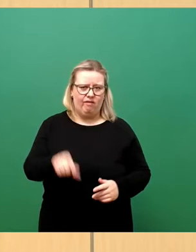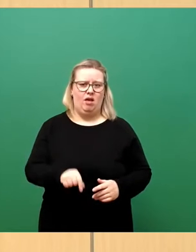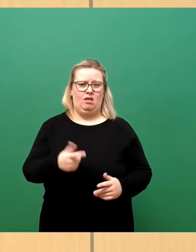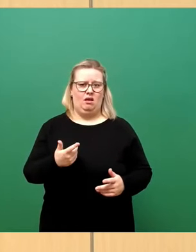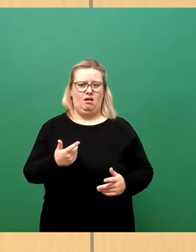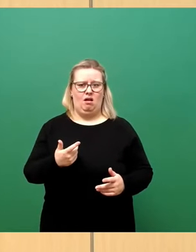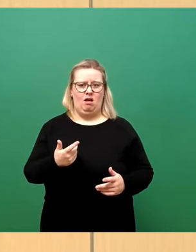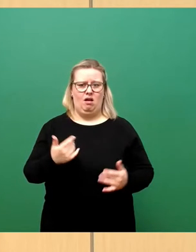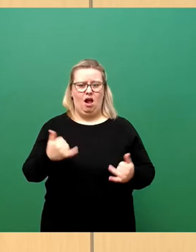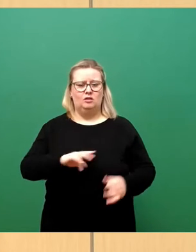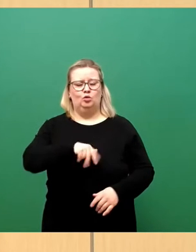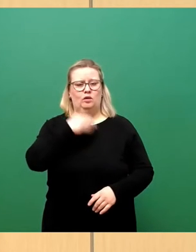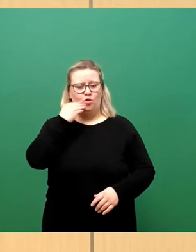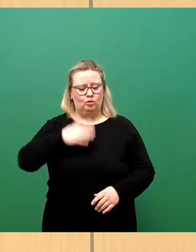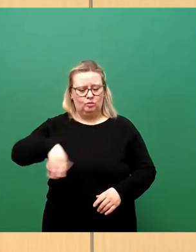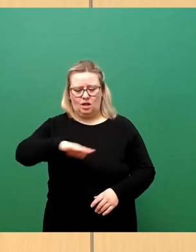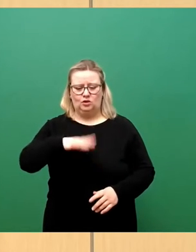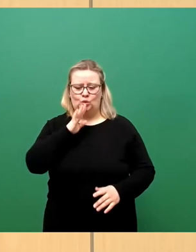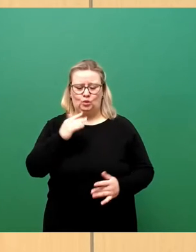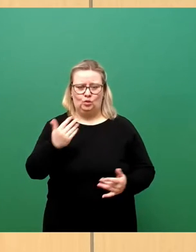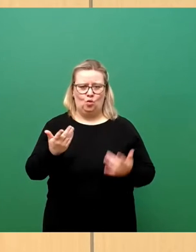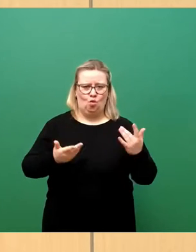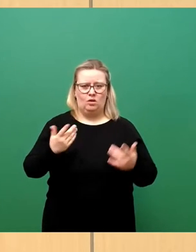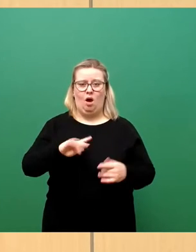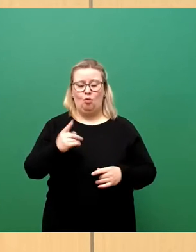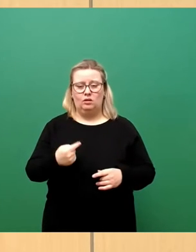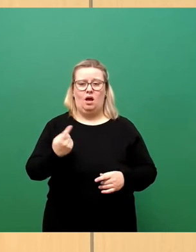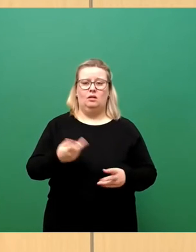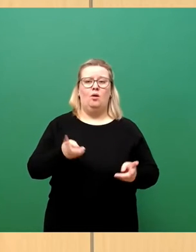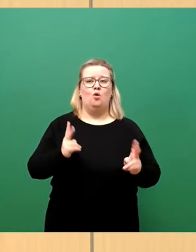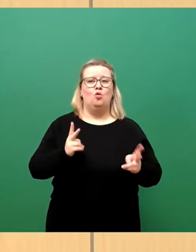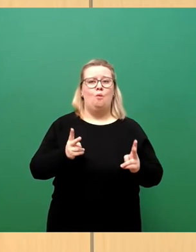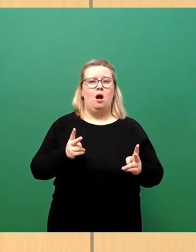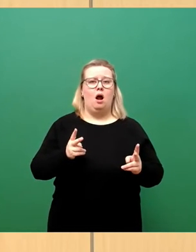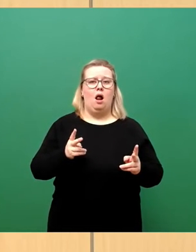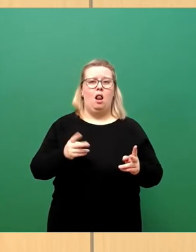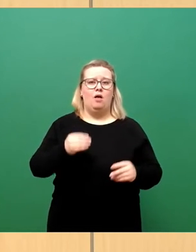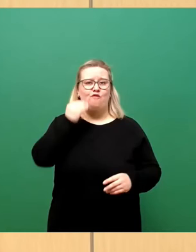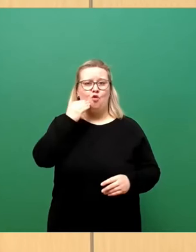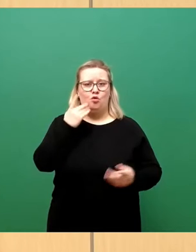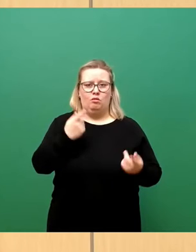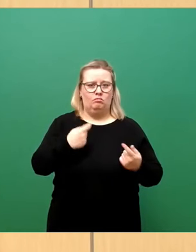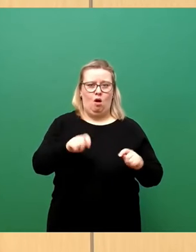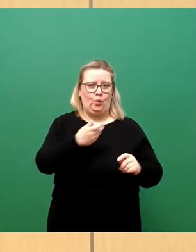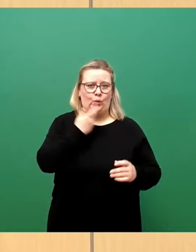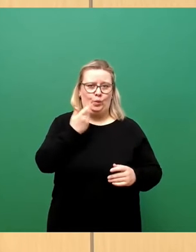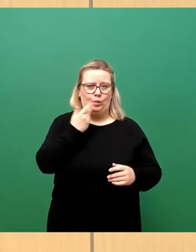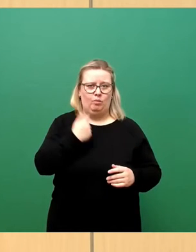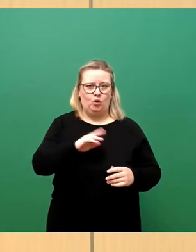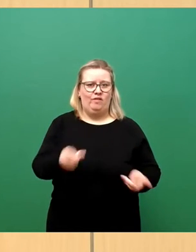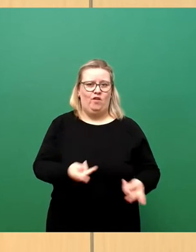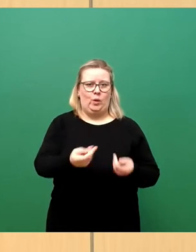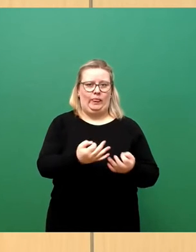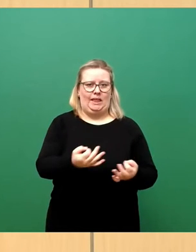im Sozialwohnungsbereich, aber dann eben auch noch bei den Normalwohnungen, die nicht gefördert sind, und